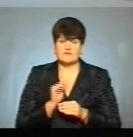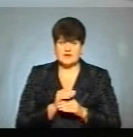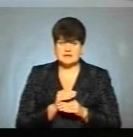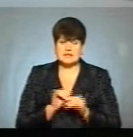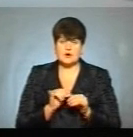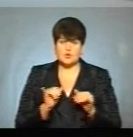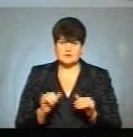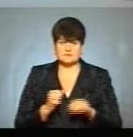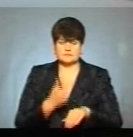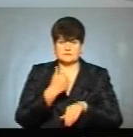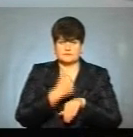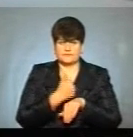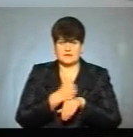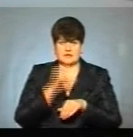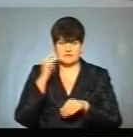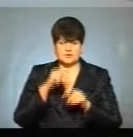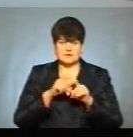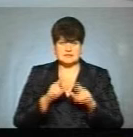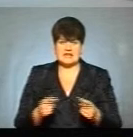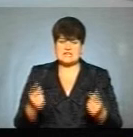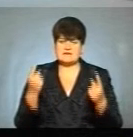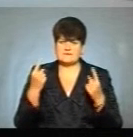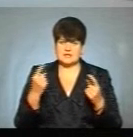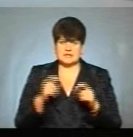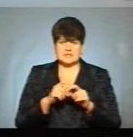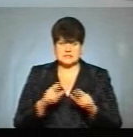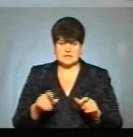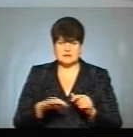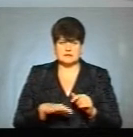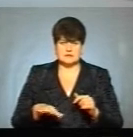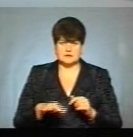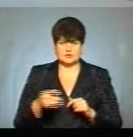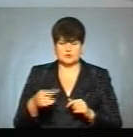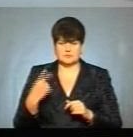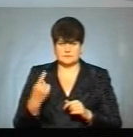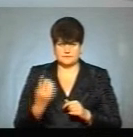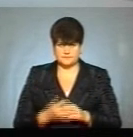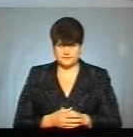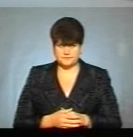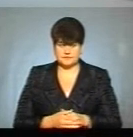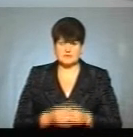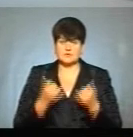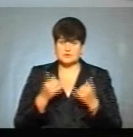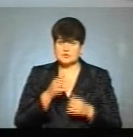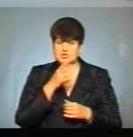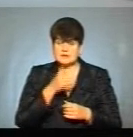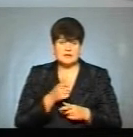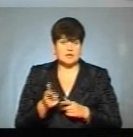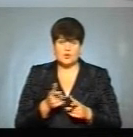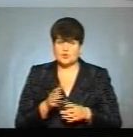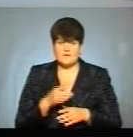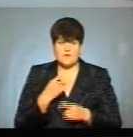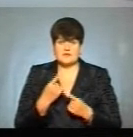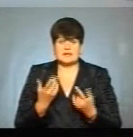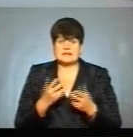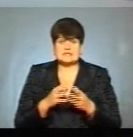розвиток опорних навчальних закладів та великих закладів на території Тернопільської області. На даний час я не готова говорити, яка